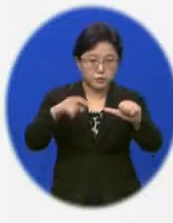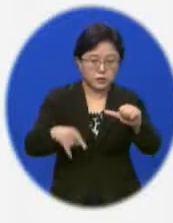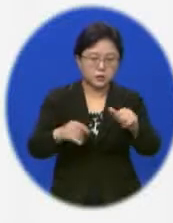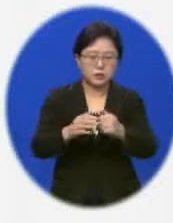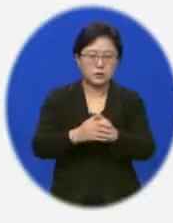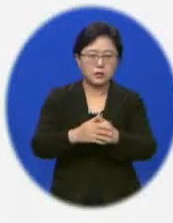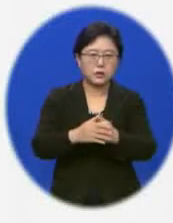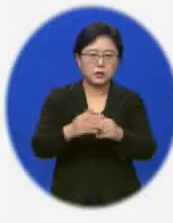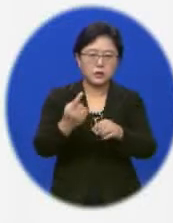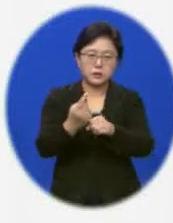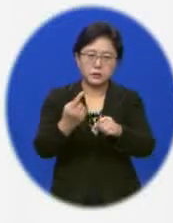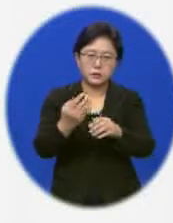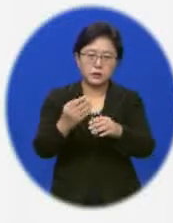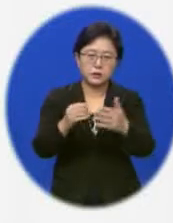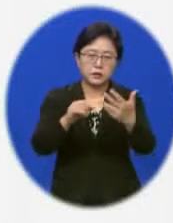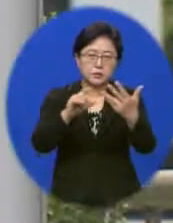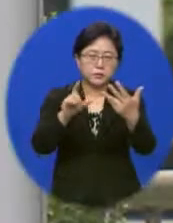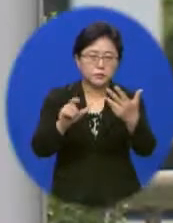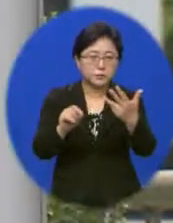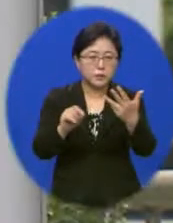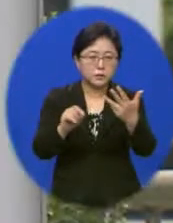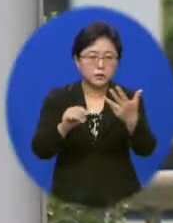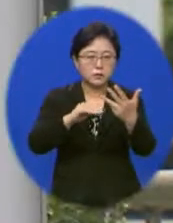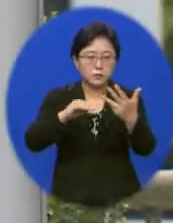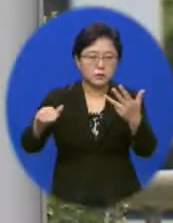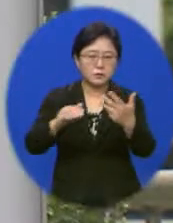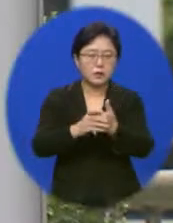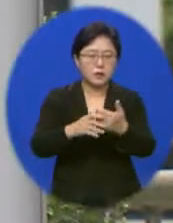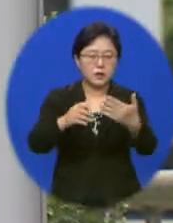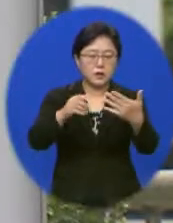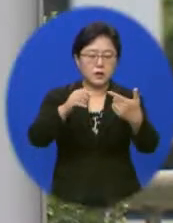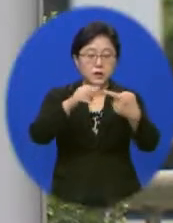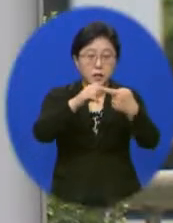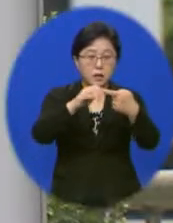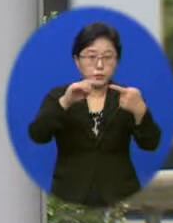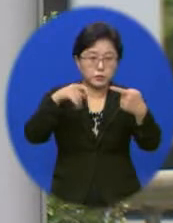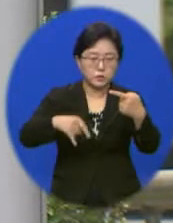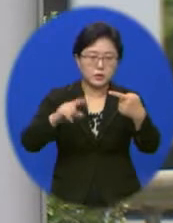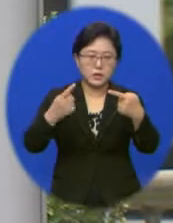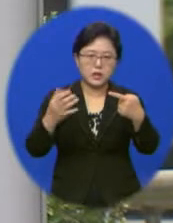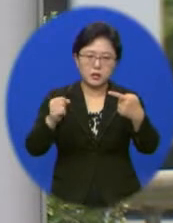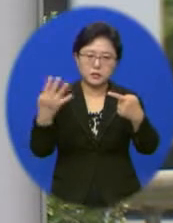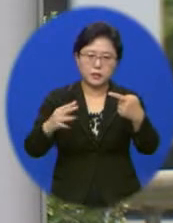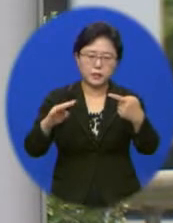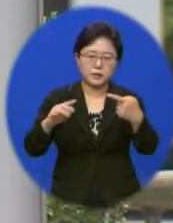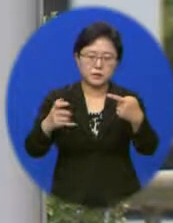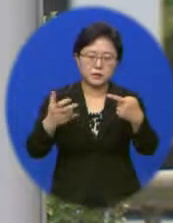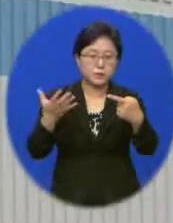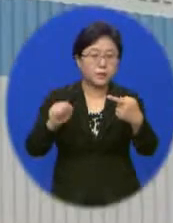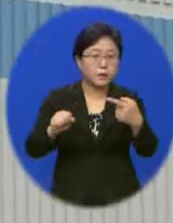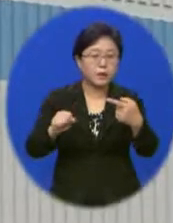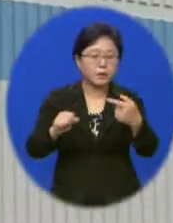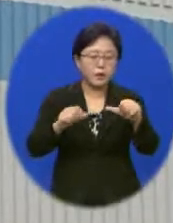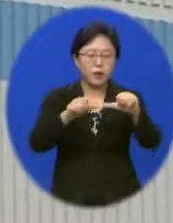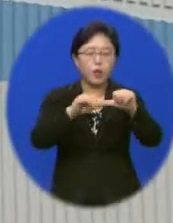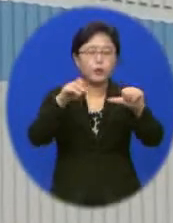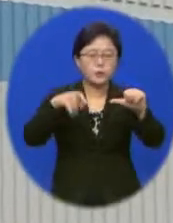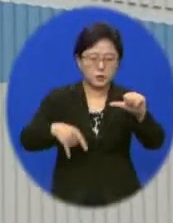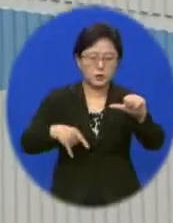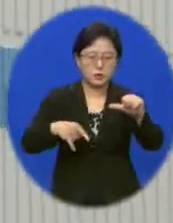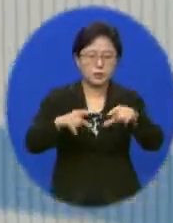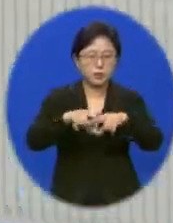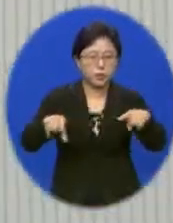보면 지난달 기준 광주의 1분위 아파트 평균 가격은 1억 477만 원인 반면에 5분위